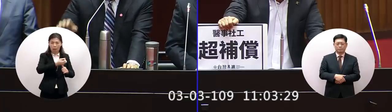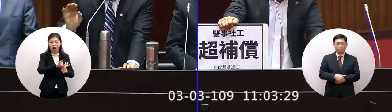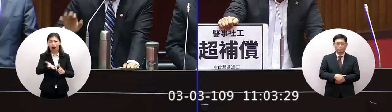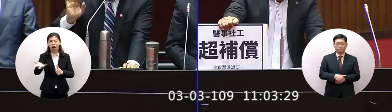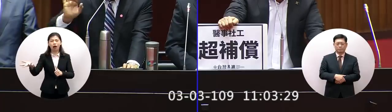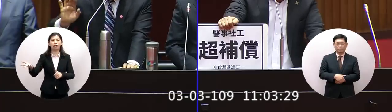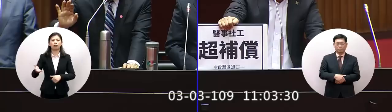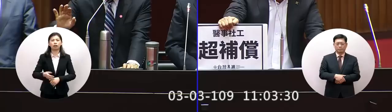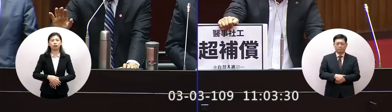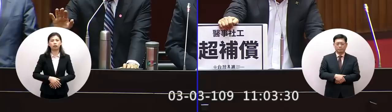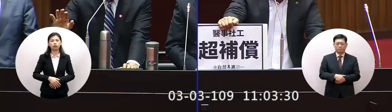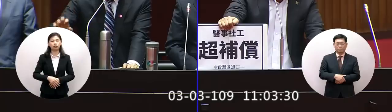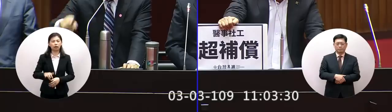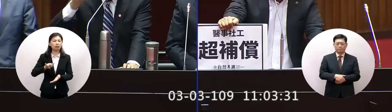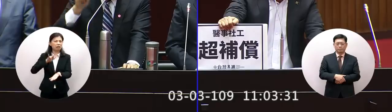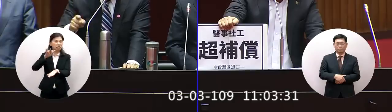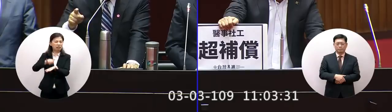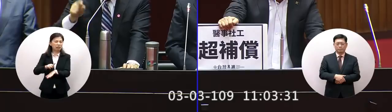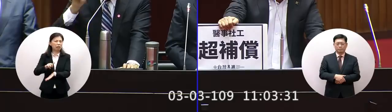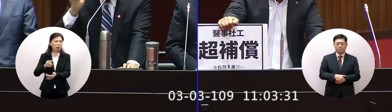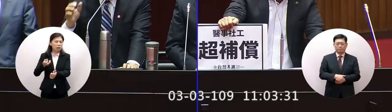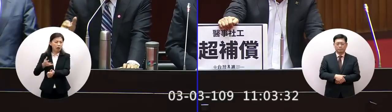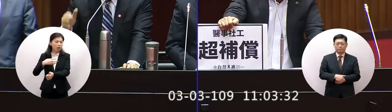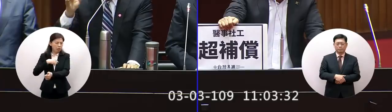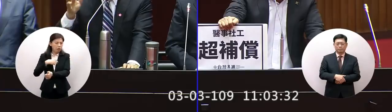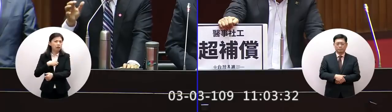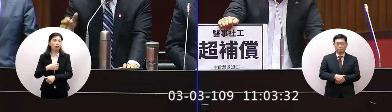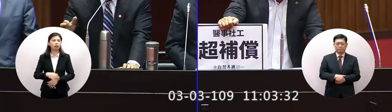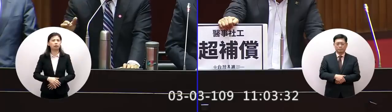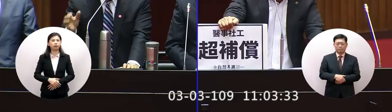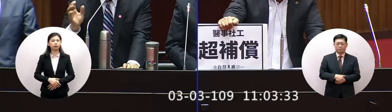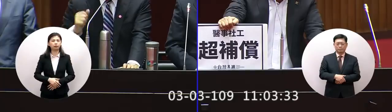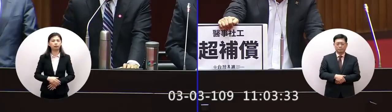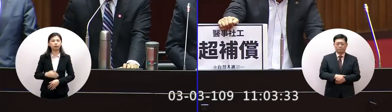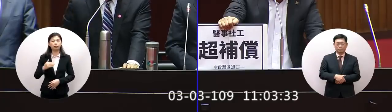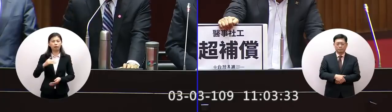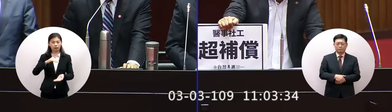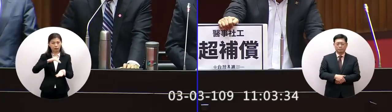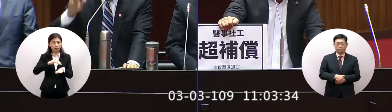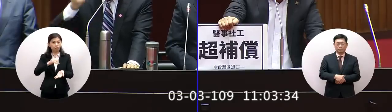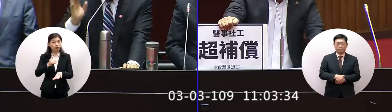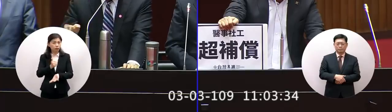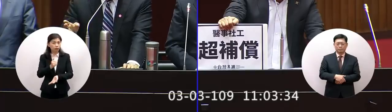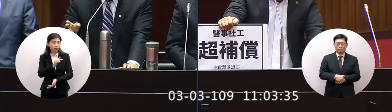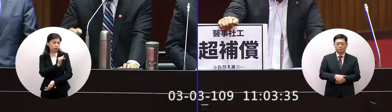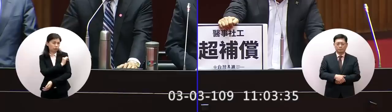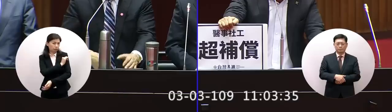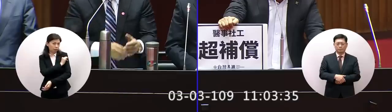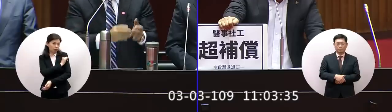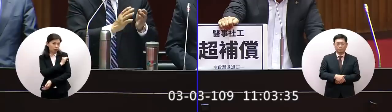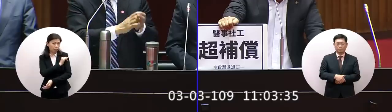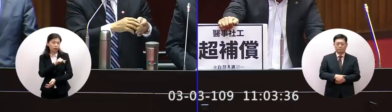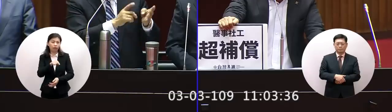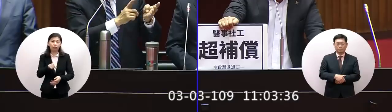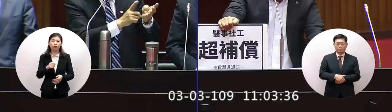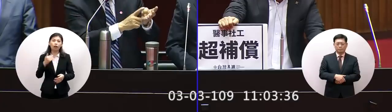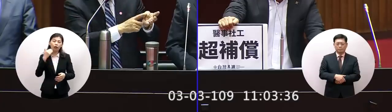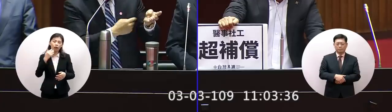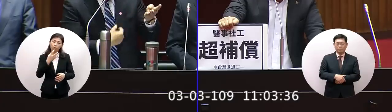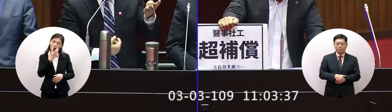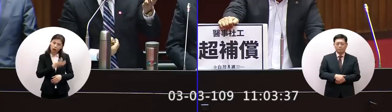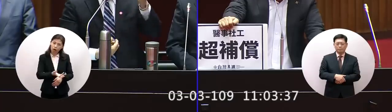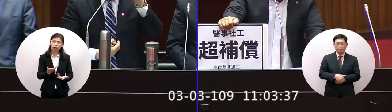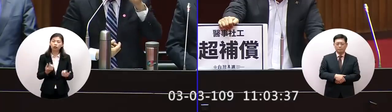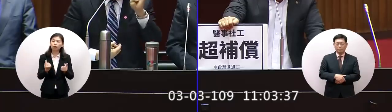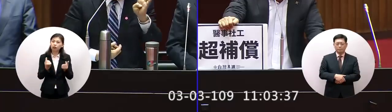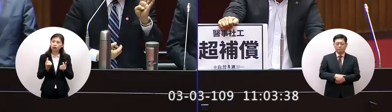重啊，所以尽量卖去。啊，因为受约束的医护人员损失，包括已